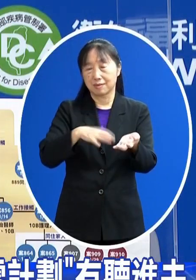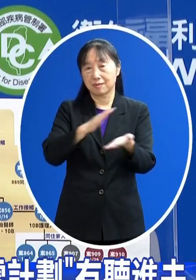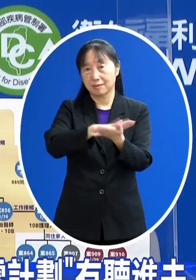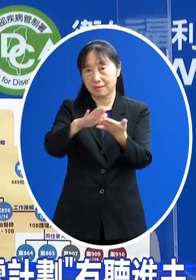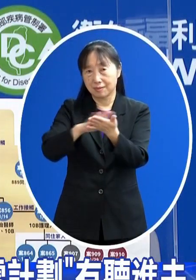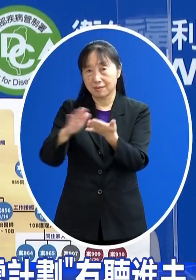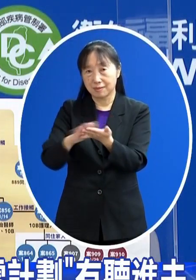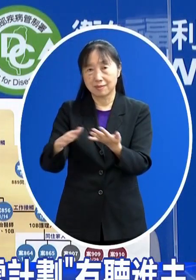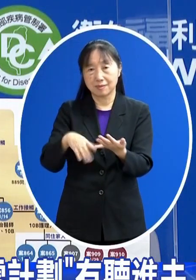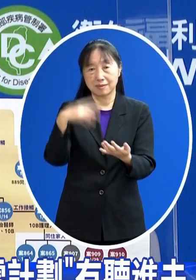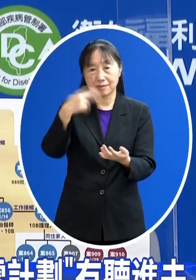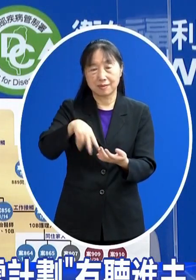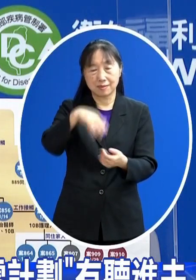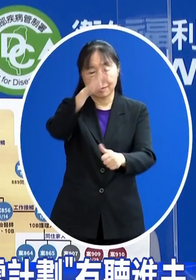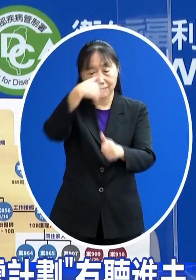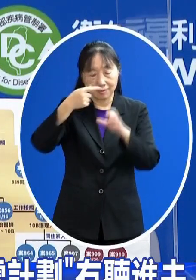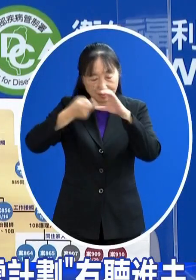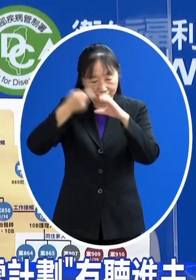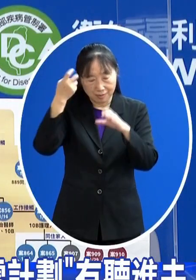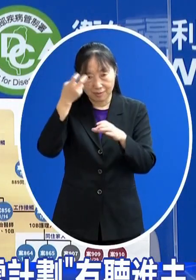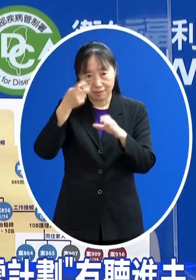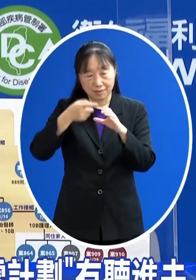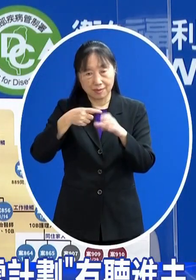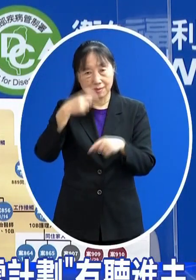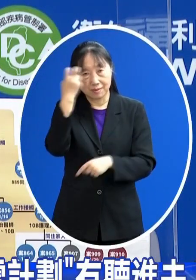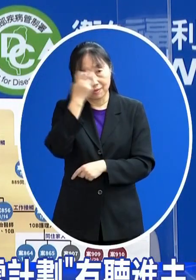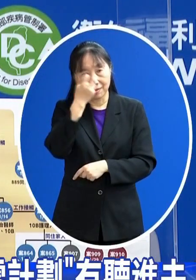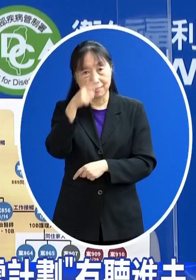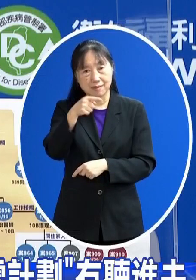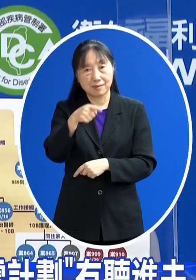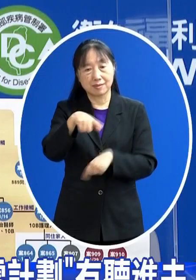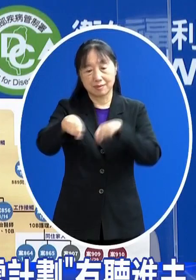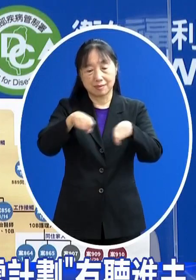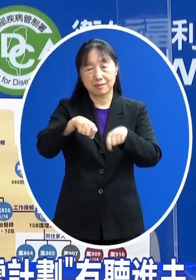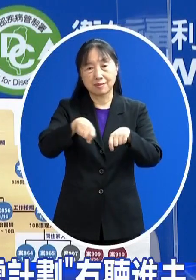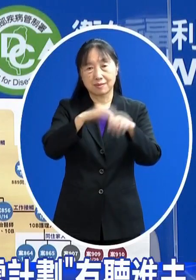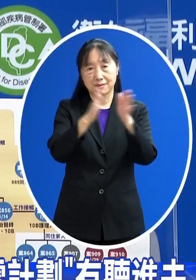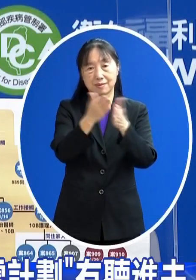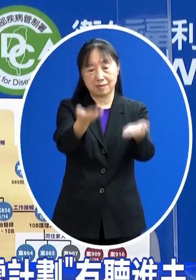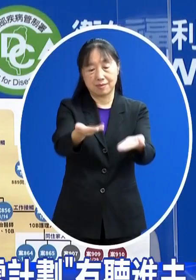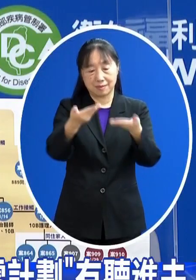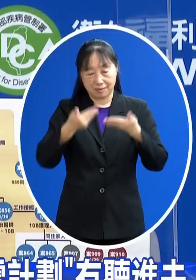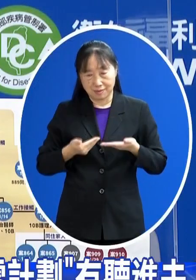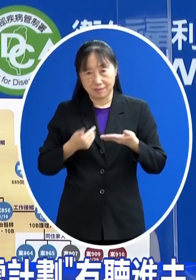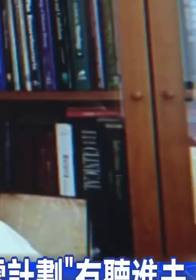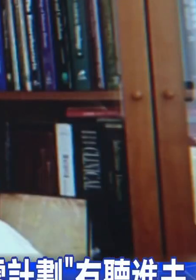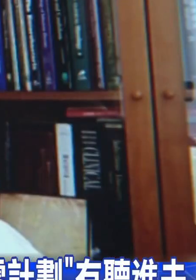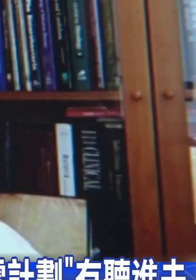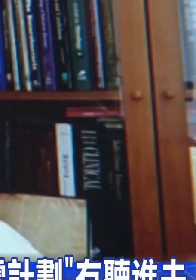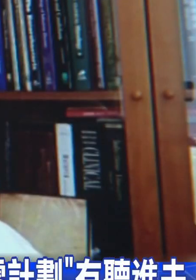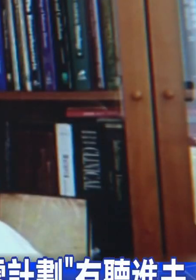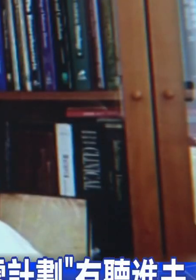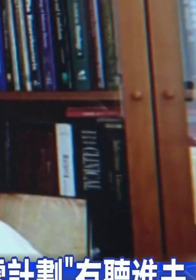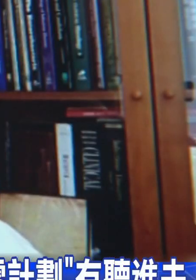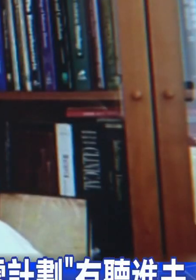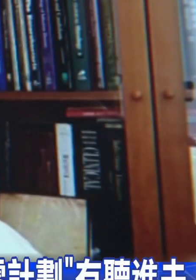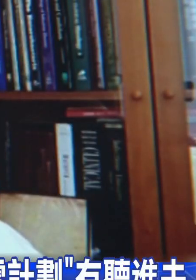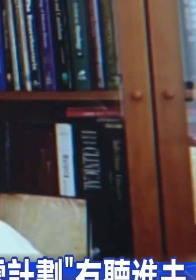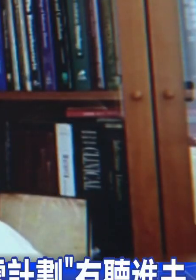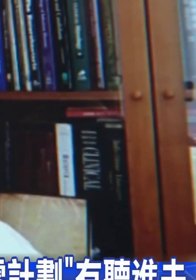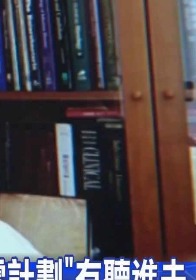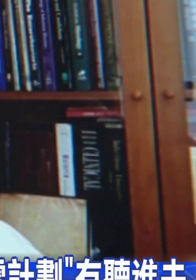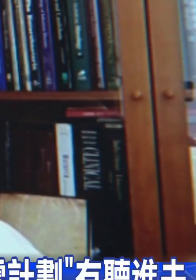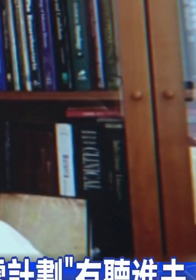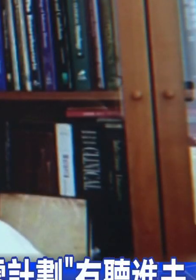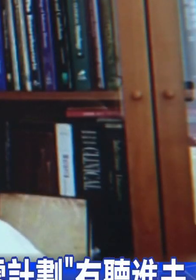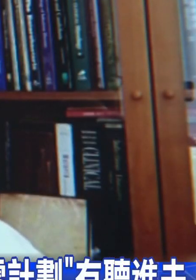检啊这两个部分。那等他们提出相关的计划出来，我们会加以检视。 这个是在中国大陆防疫成功的